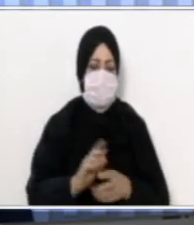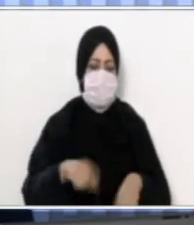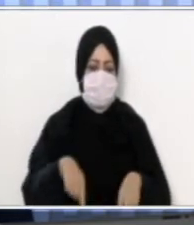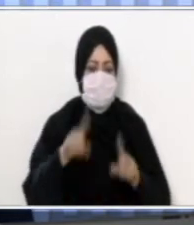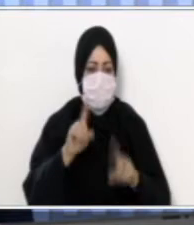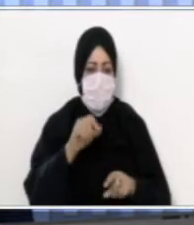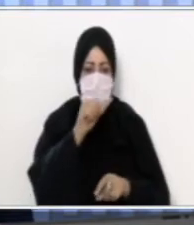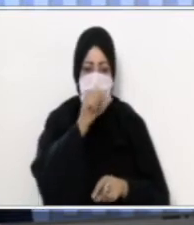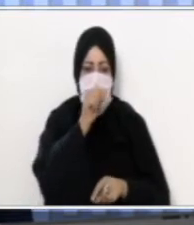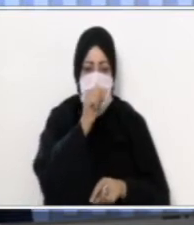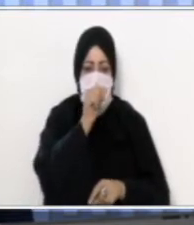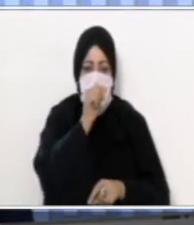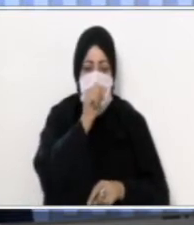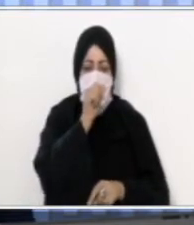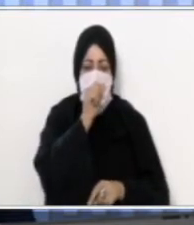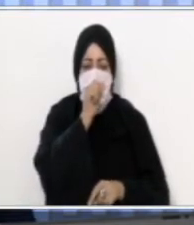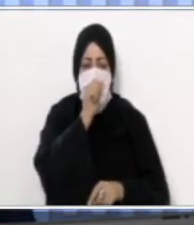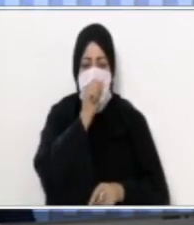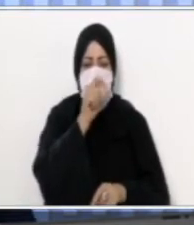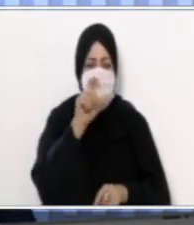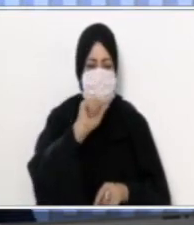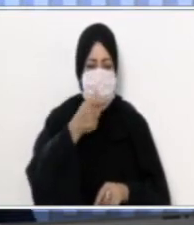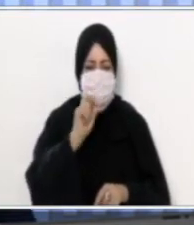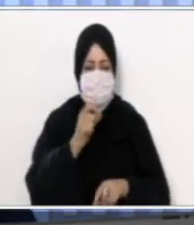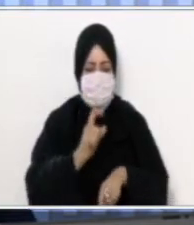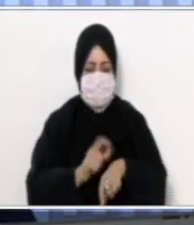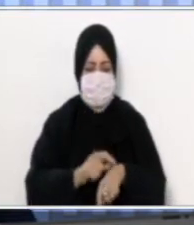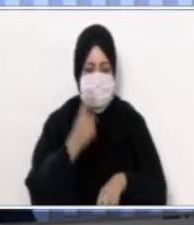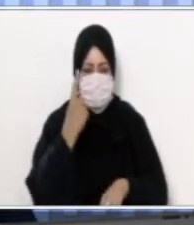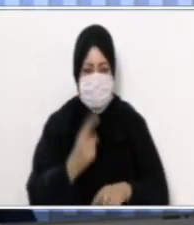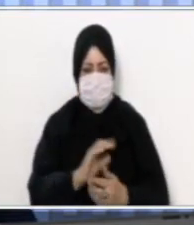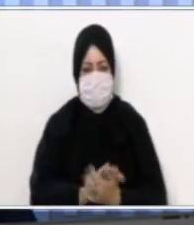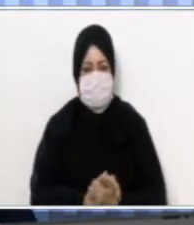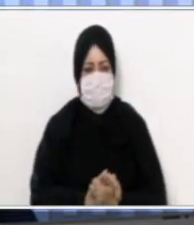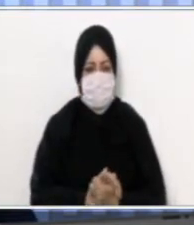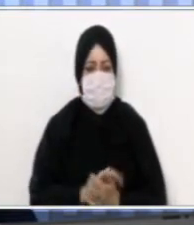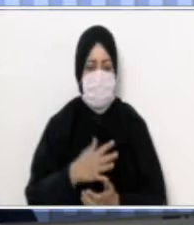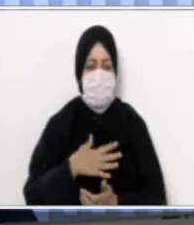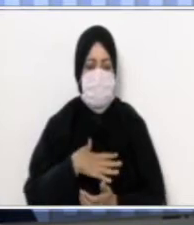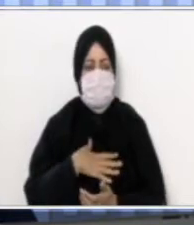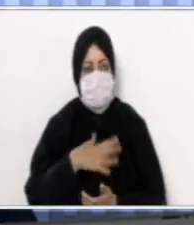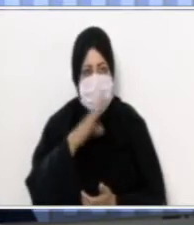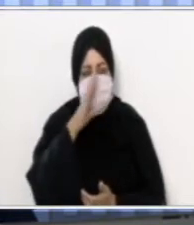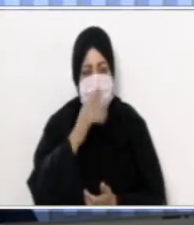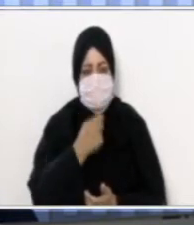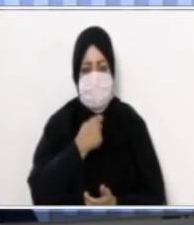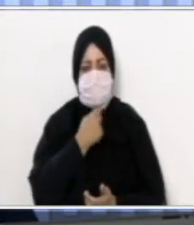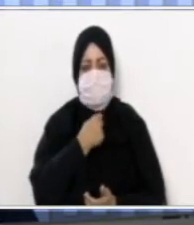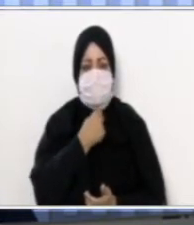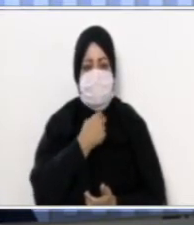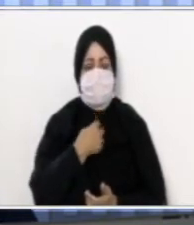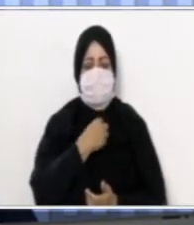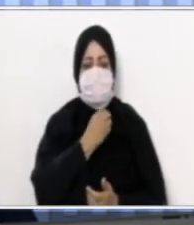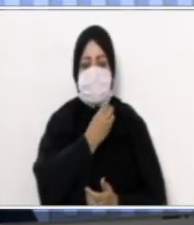من النفاس بأحد أمرين، إما انقطاع الدم وإما بلوغ 40. فكان